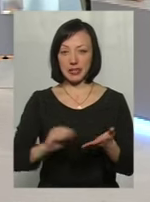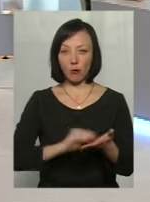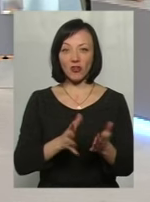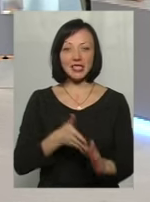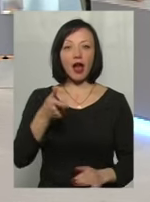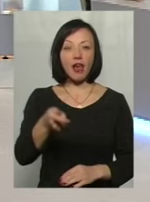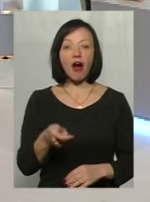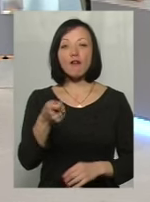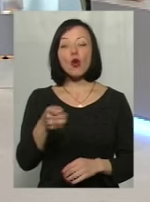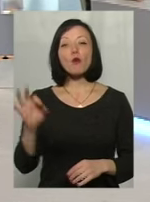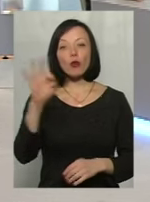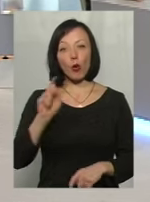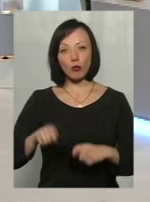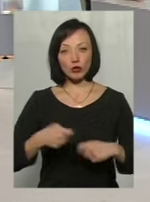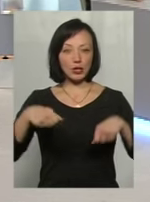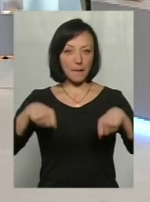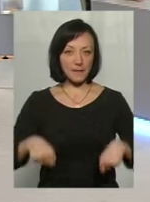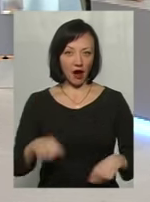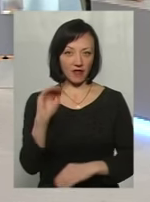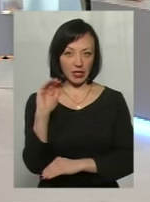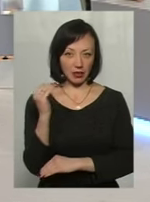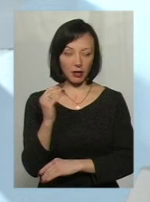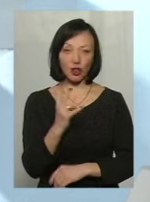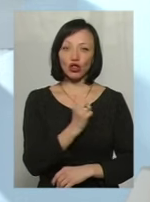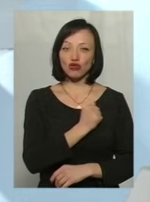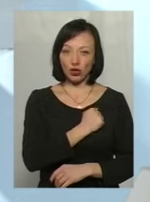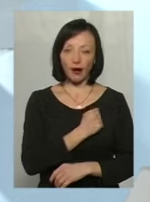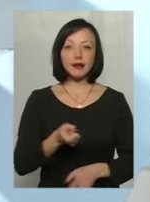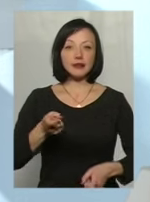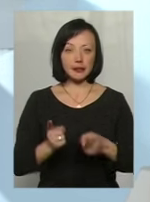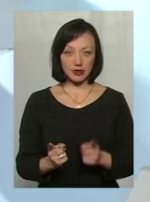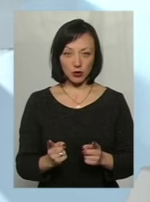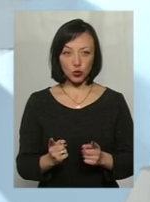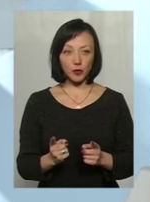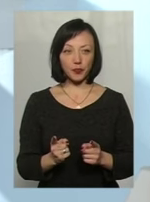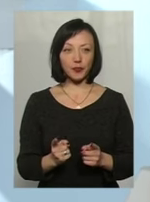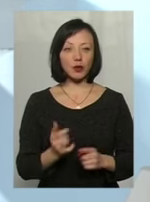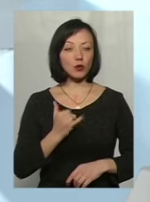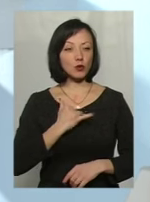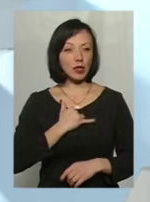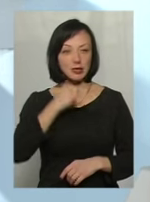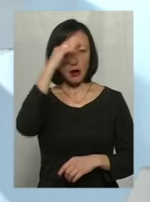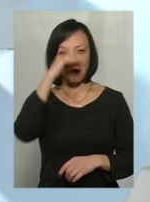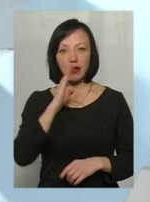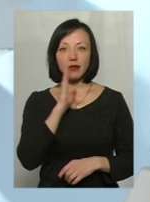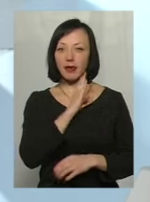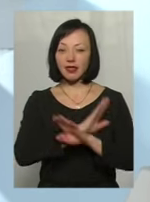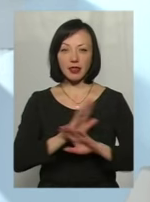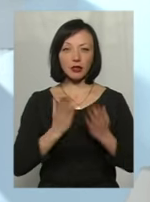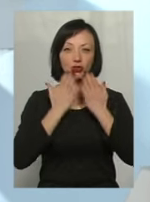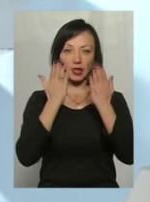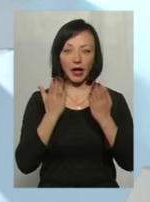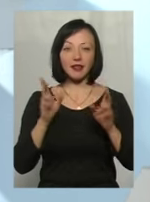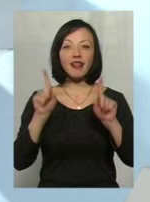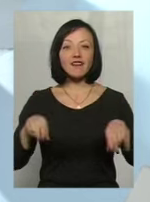заявою про порушення прав дитини. На жаль, дійсно, пан Святослав сказав, що в нас батьки не тільки не читають, інколи батьки